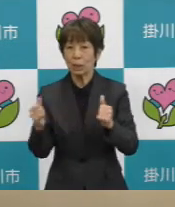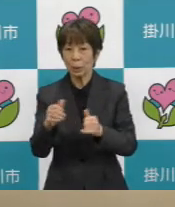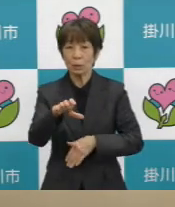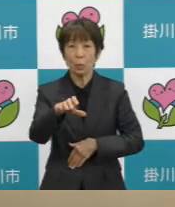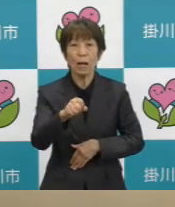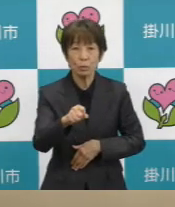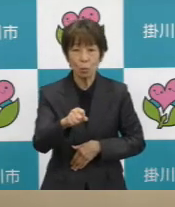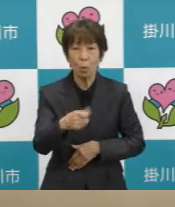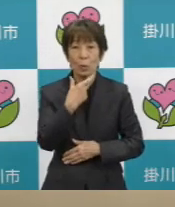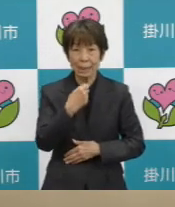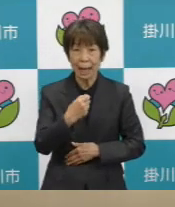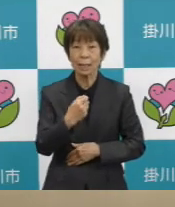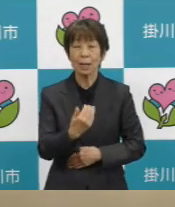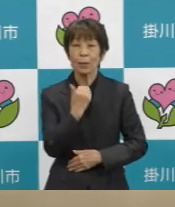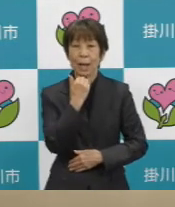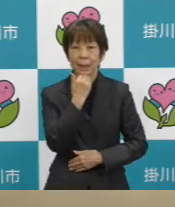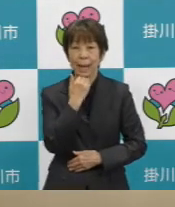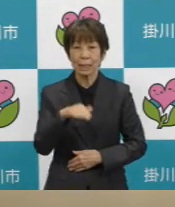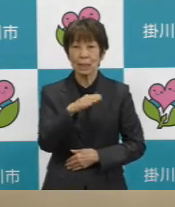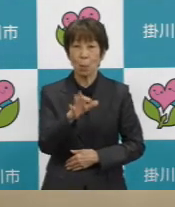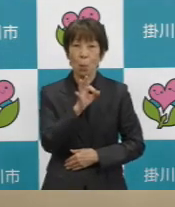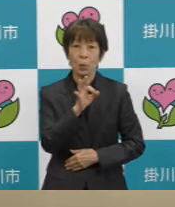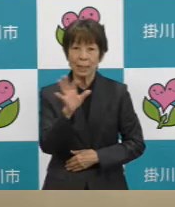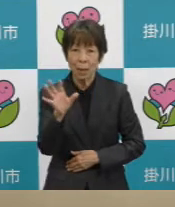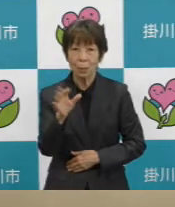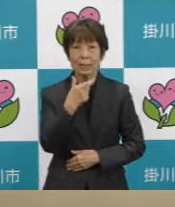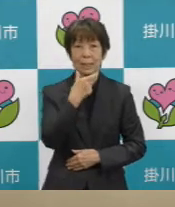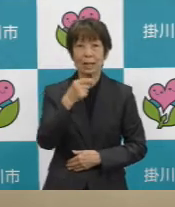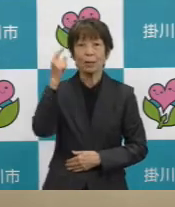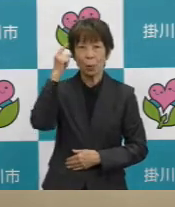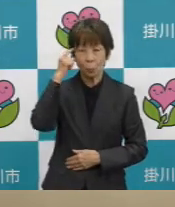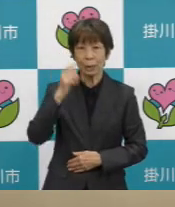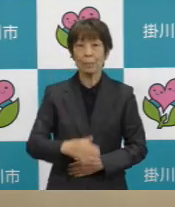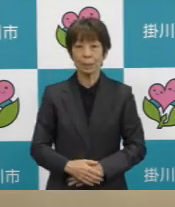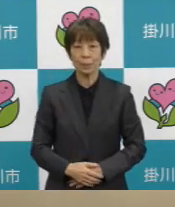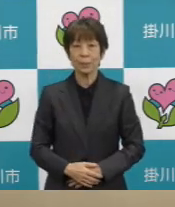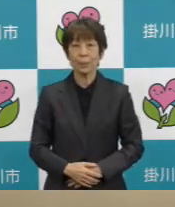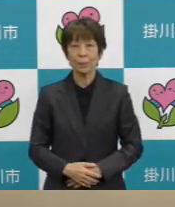待機児童をゼロにしたいということで、かなり